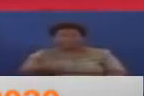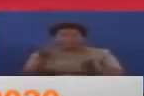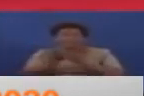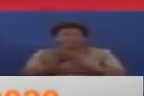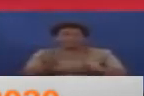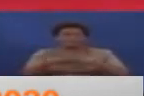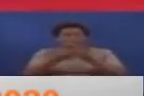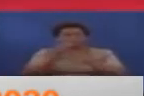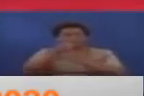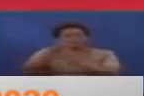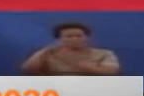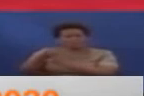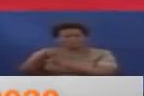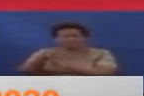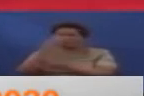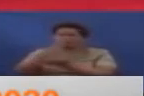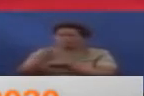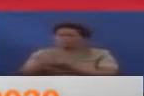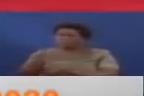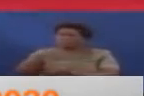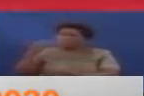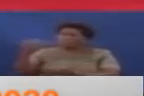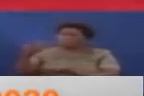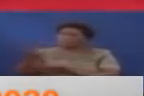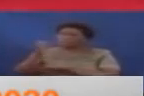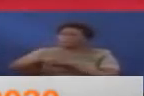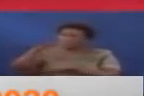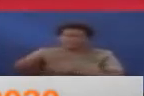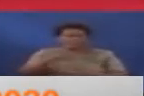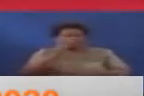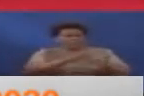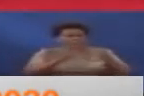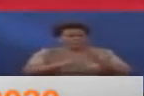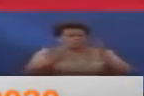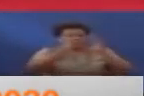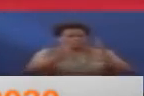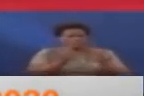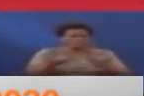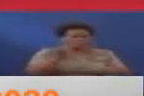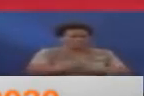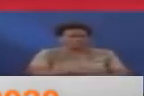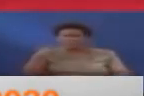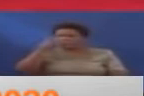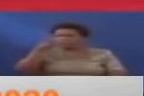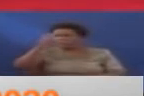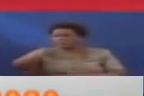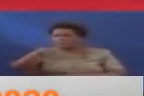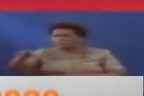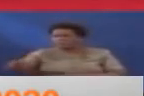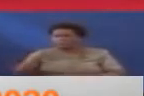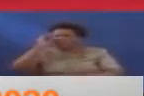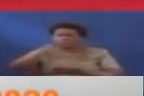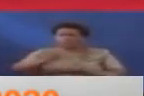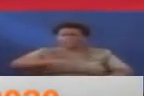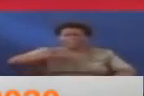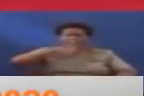katika kuhamasisha tija na uzalishaji, kujenga miundombinu ya kiuchumi, kutafuta masoko, kupunguza kero kwa